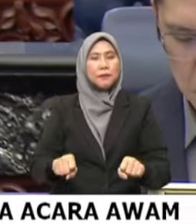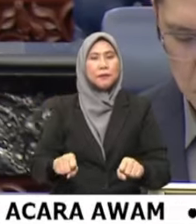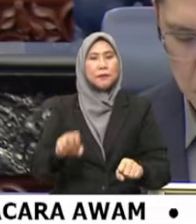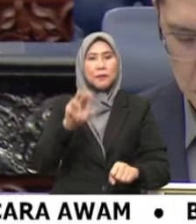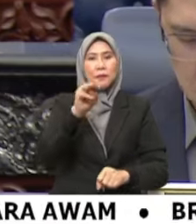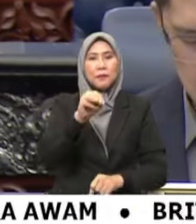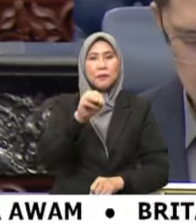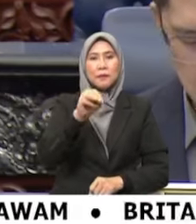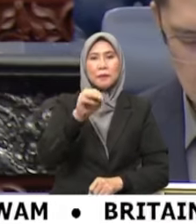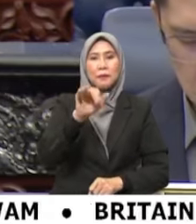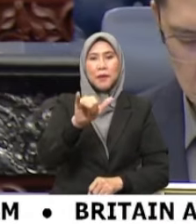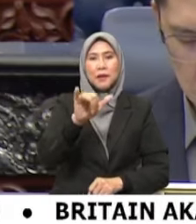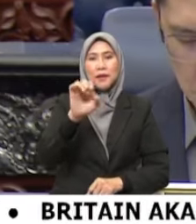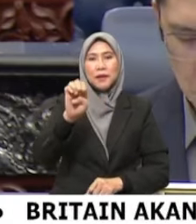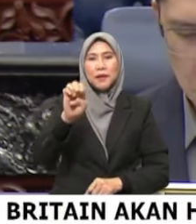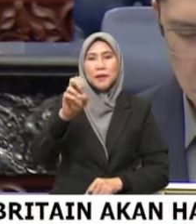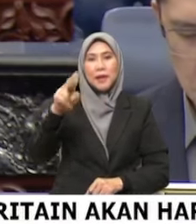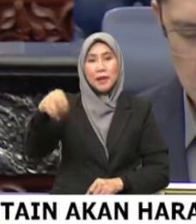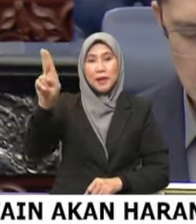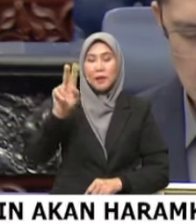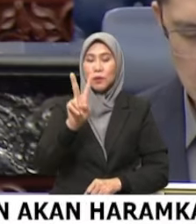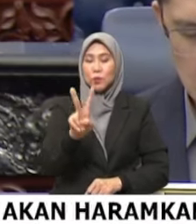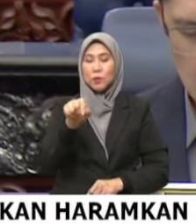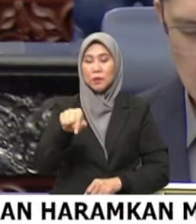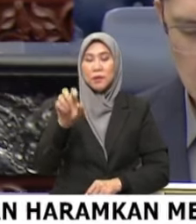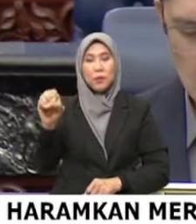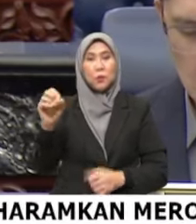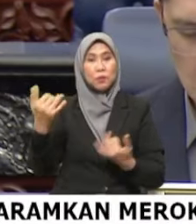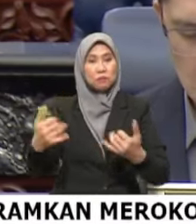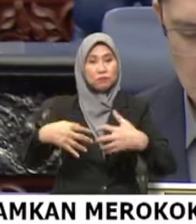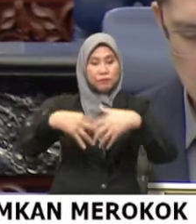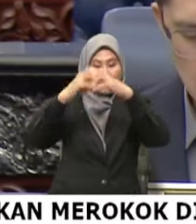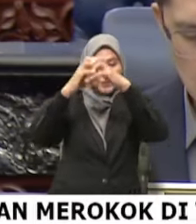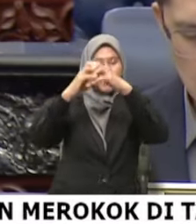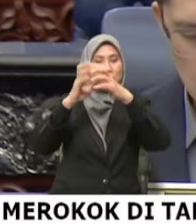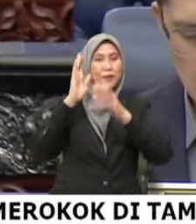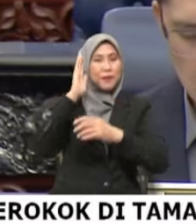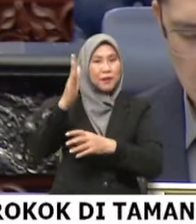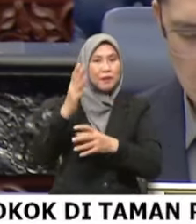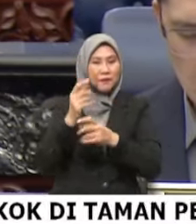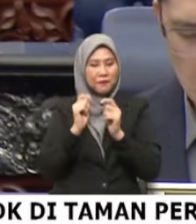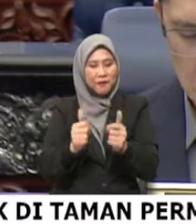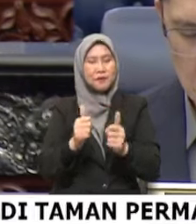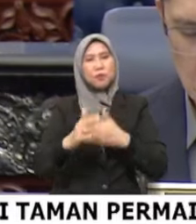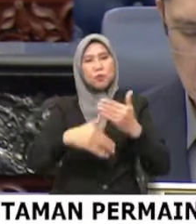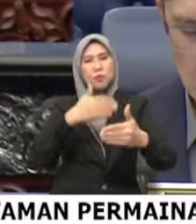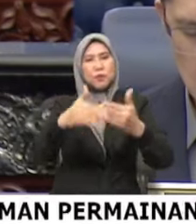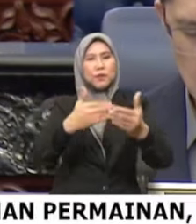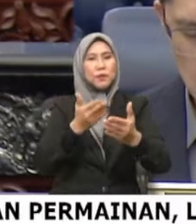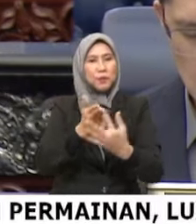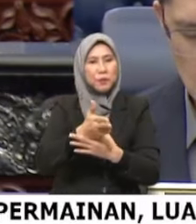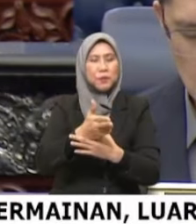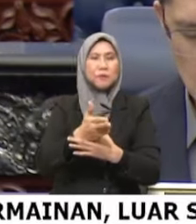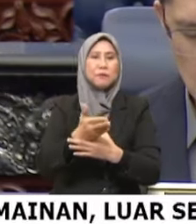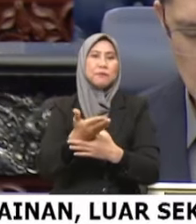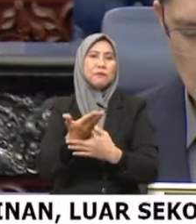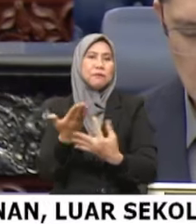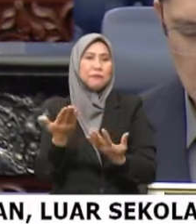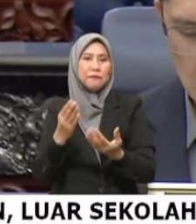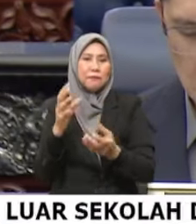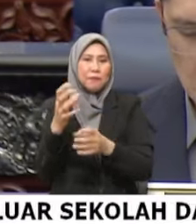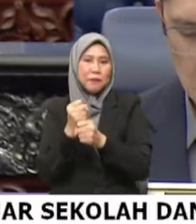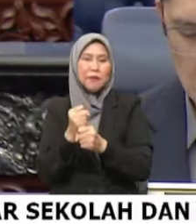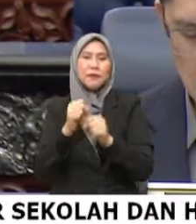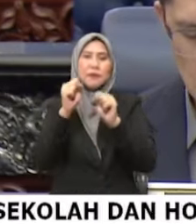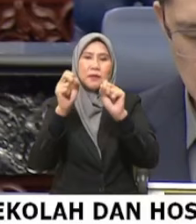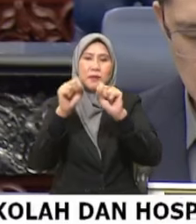sistem MyE-Halal 2.0 yang kita sedang bangunkan yang akan dapat mempercepatkan menerusi teknologi. Berkenaan